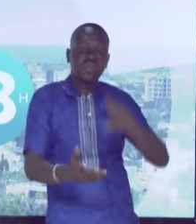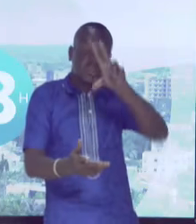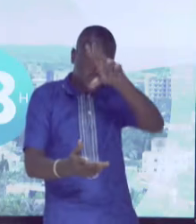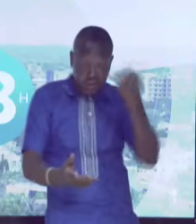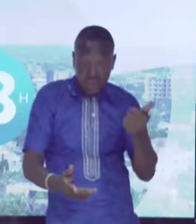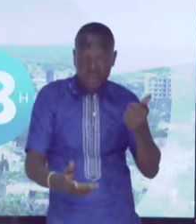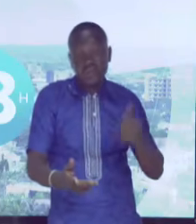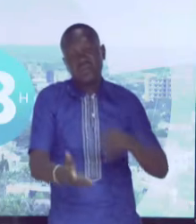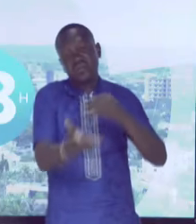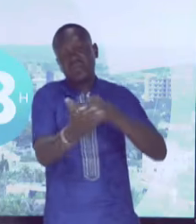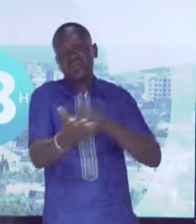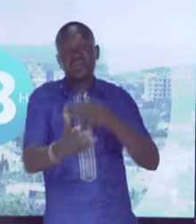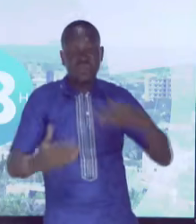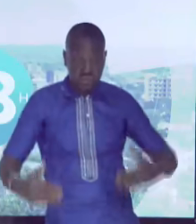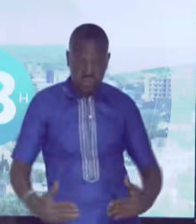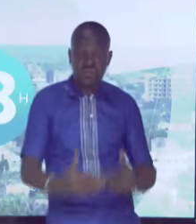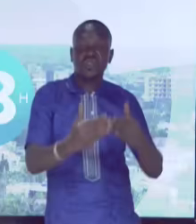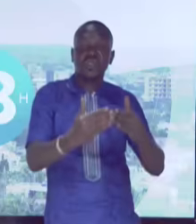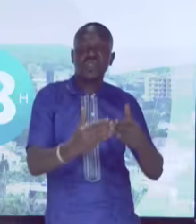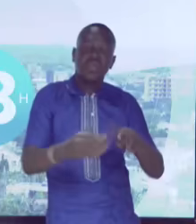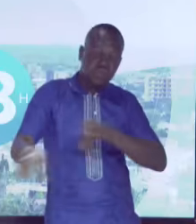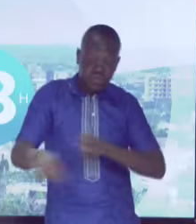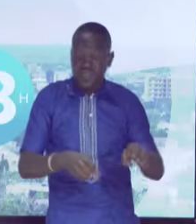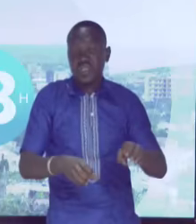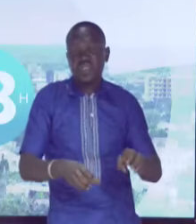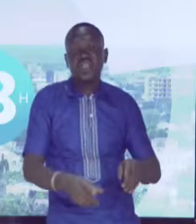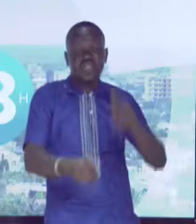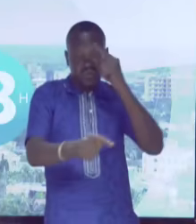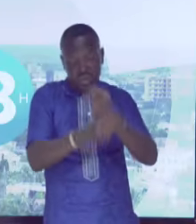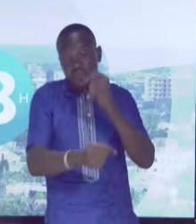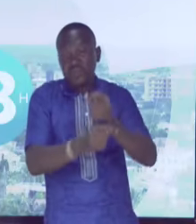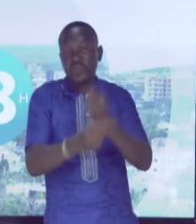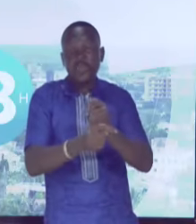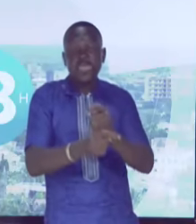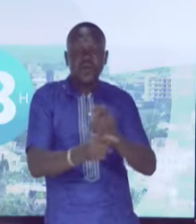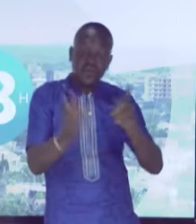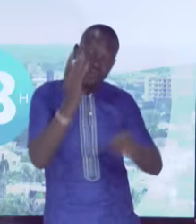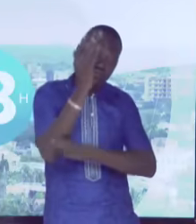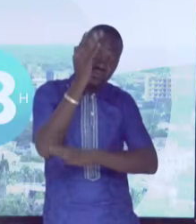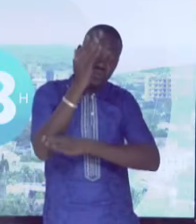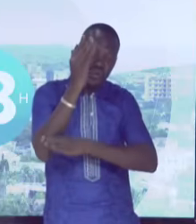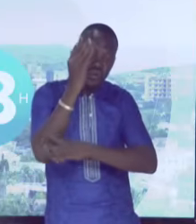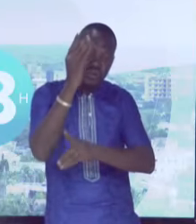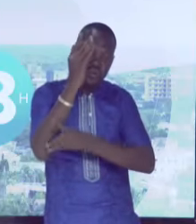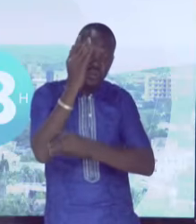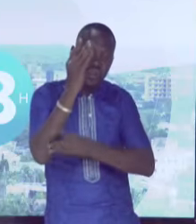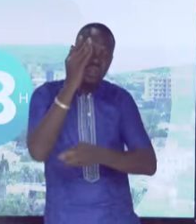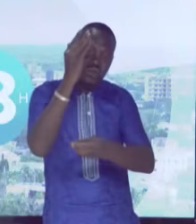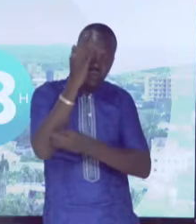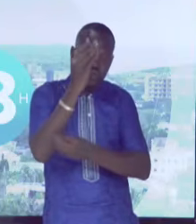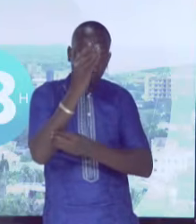sont mobilisés pour réaliser ces voiries, notamment dans le Ganzougou, le Kénédougou, le Bazega, l'Ubritenga et le